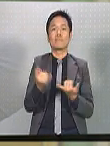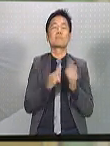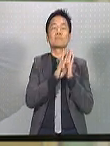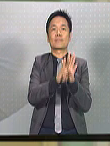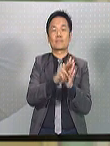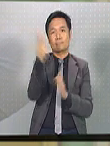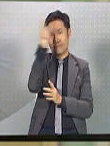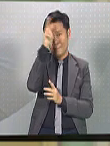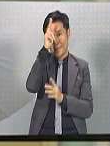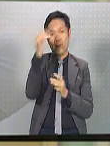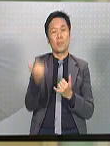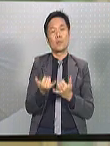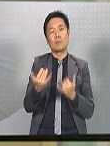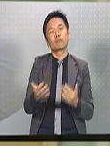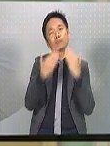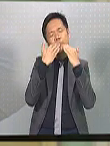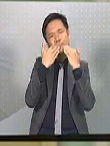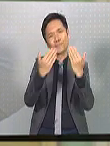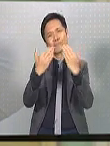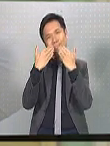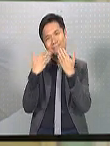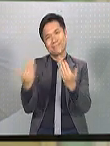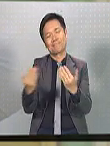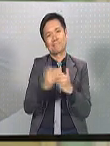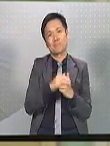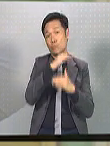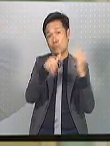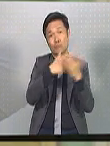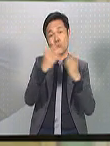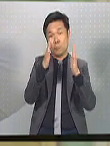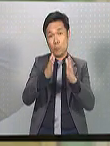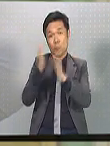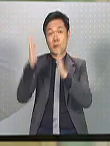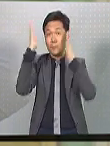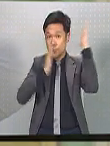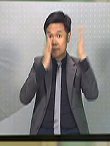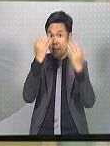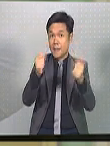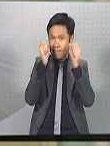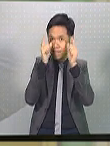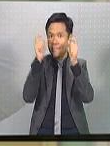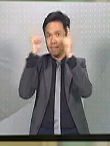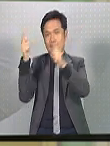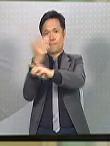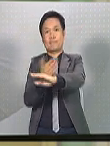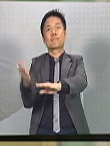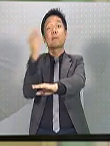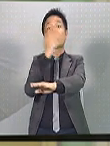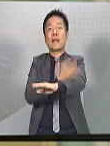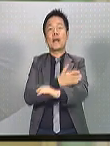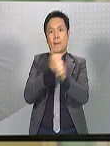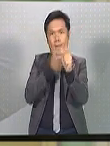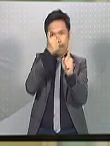kerajaan ingin mengucapkan setinggi-tinggi terima kasih kepada rakyat di atas kesadaran yang semakin tinggi dan